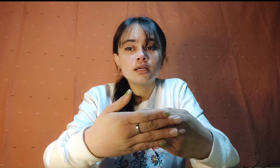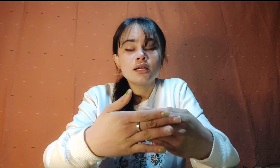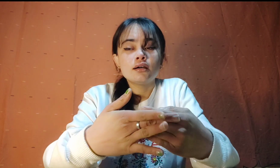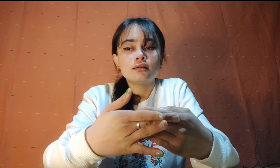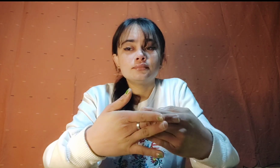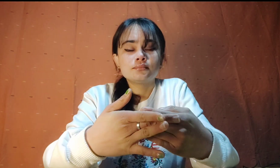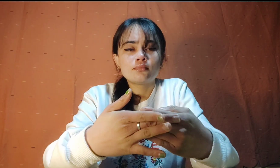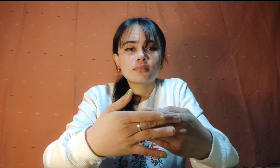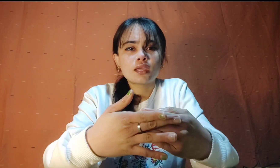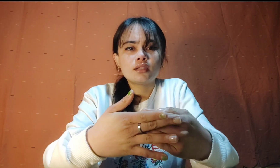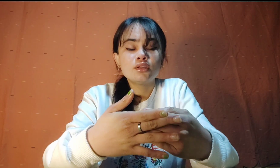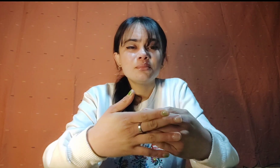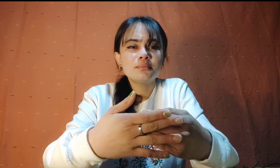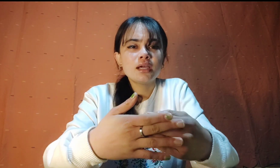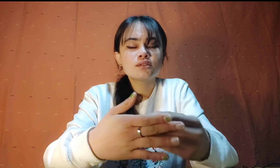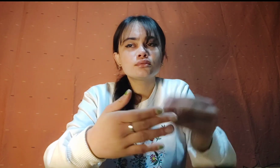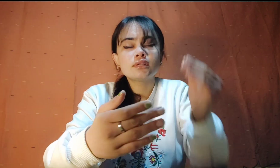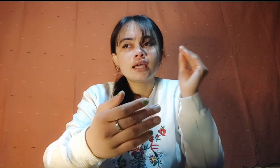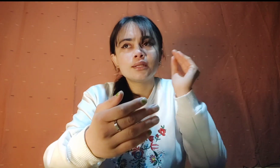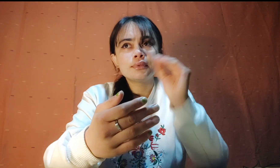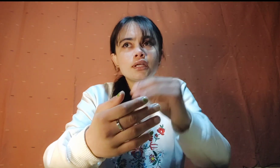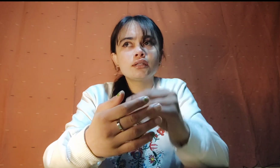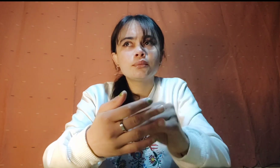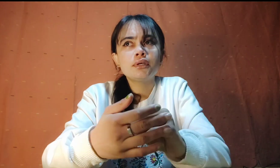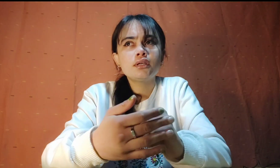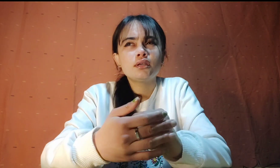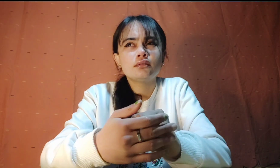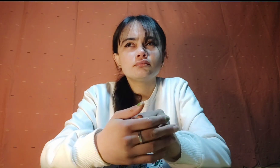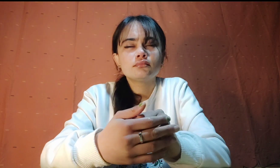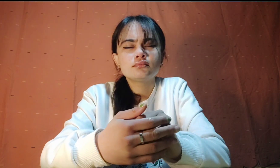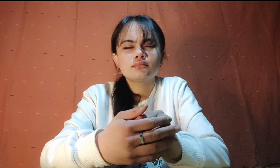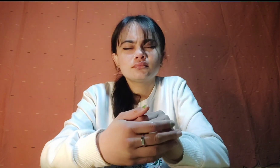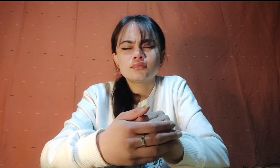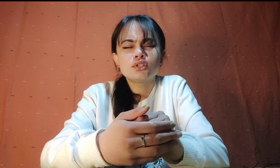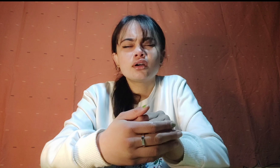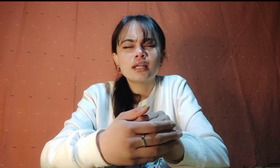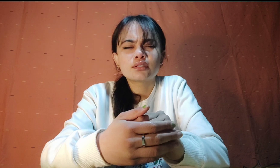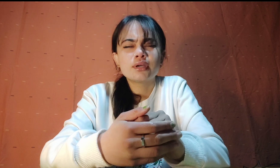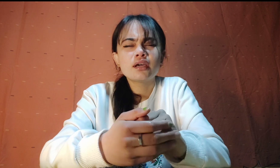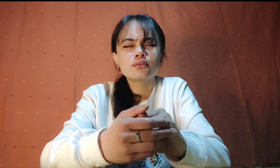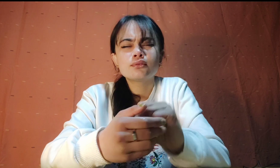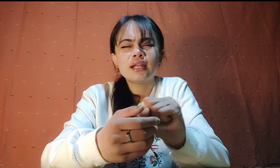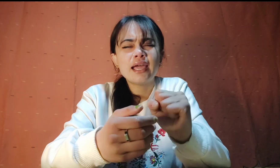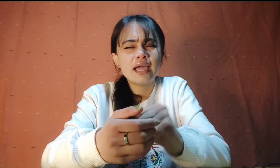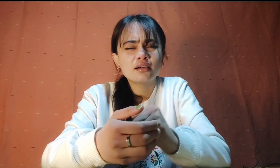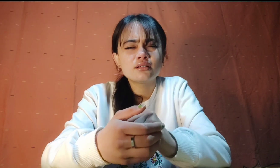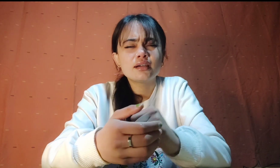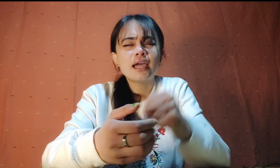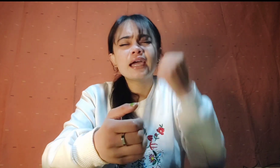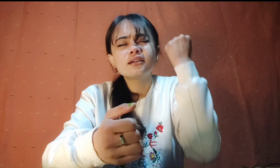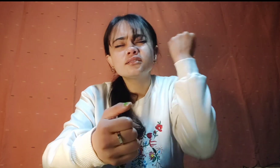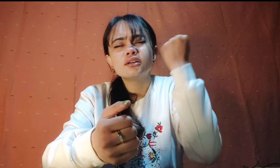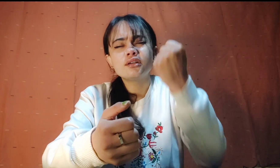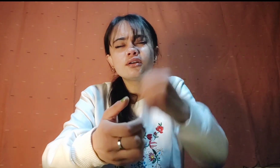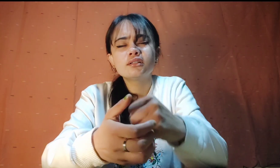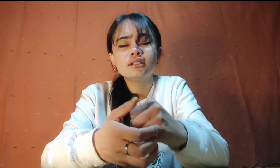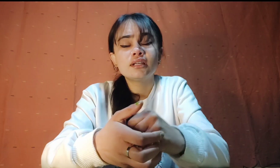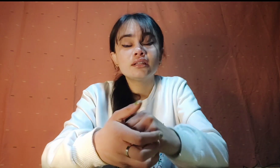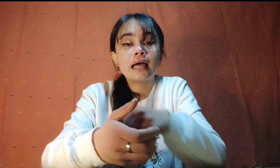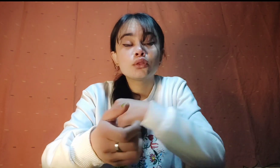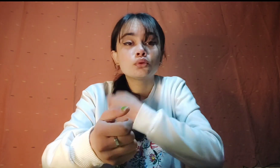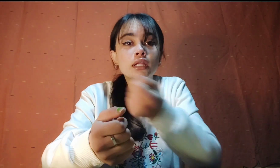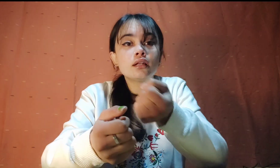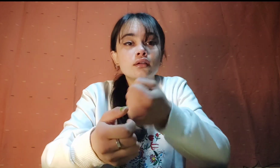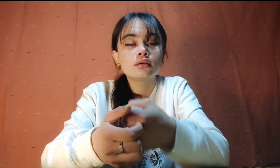होइन एकदम क्या सुन्दाखेरि पनि एकदमै डर लाग्दो क्या कुकुरलाई ह्याङधरि